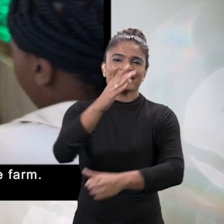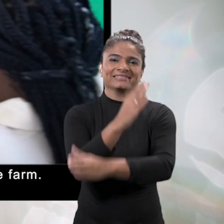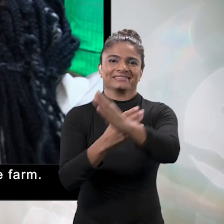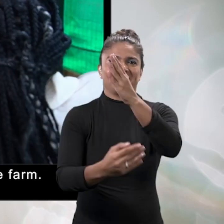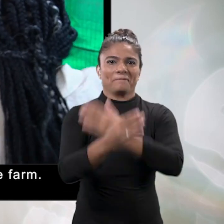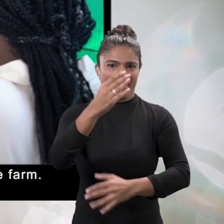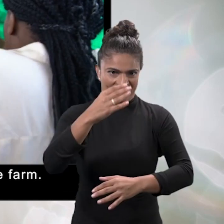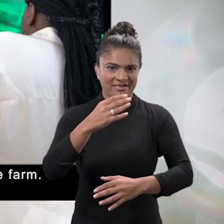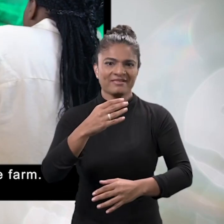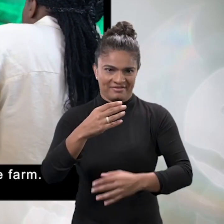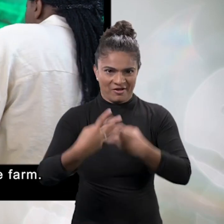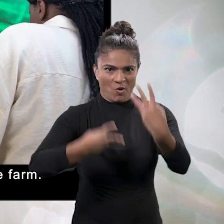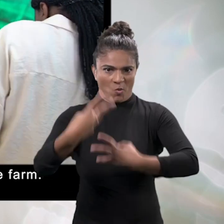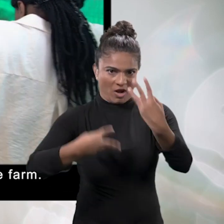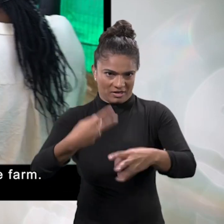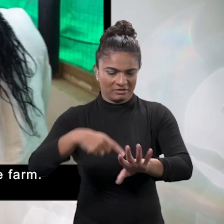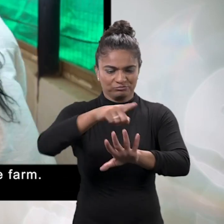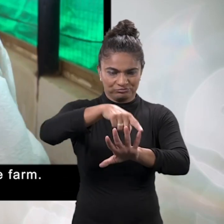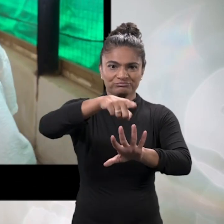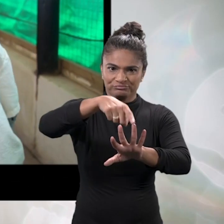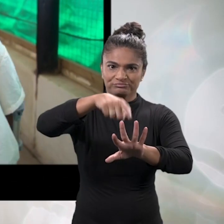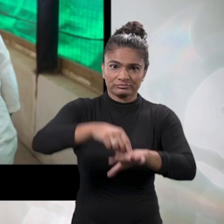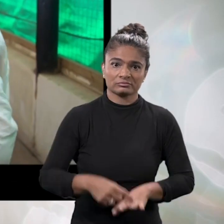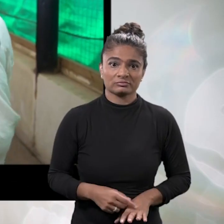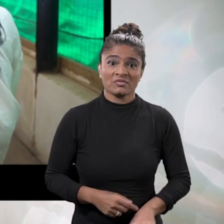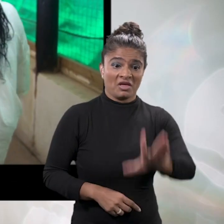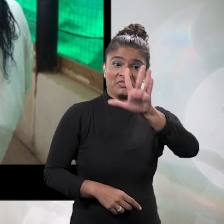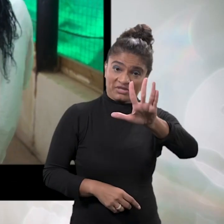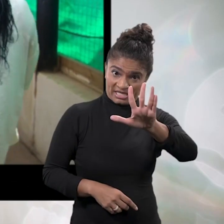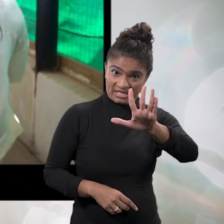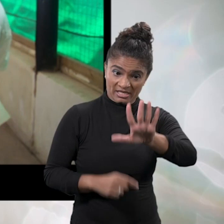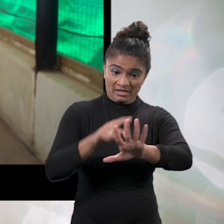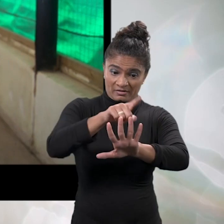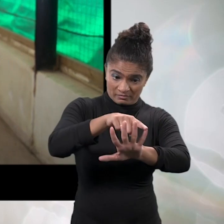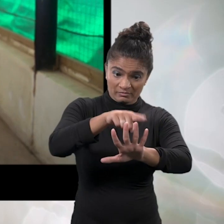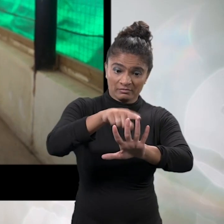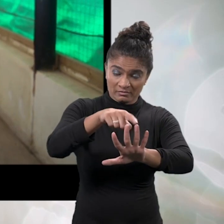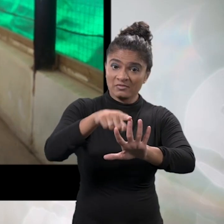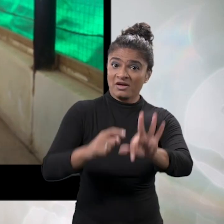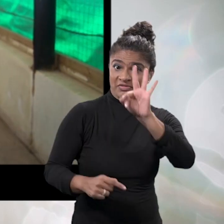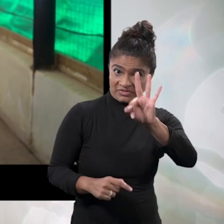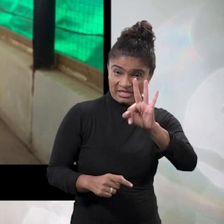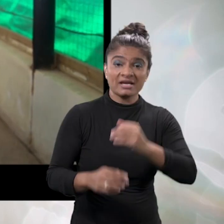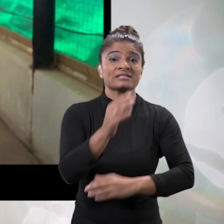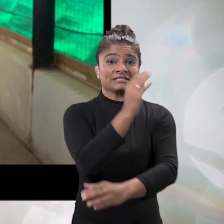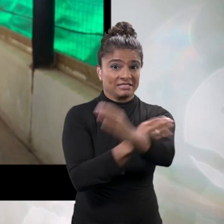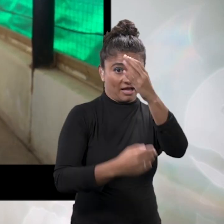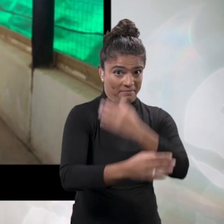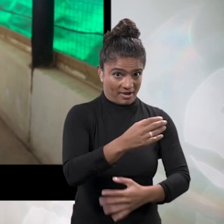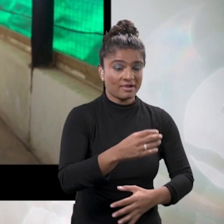At all sinabasebenzi abawu-7. So sina 3 disabled people bese